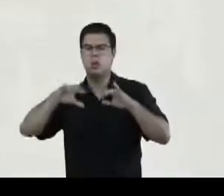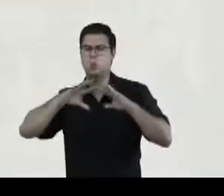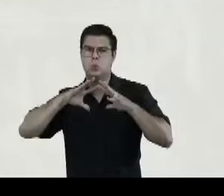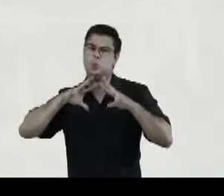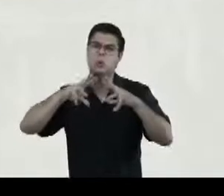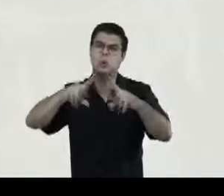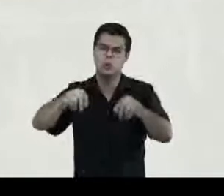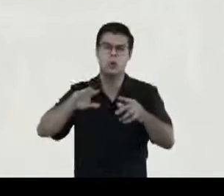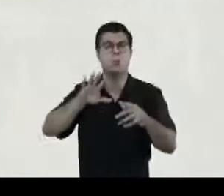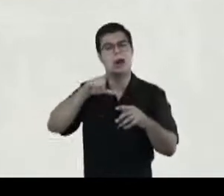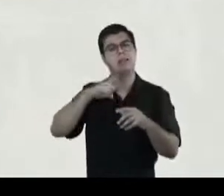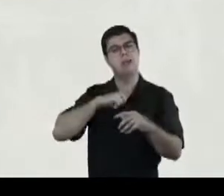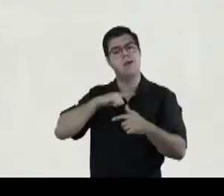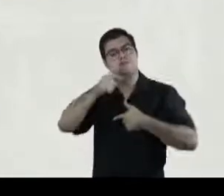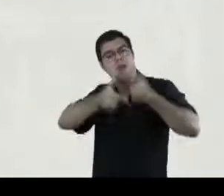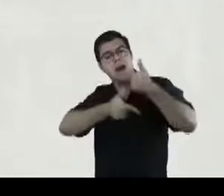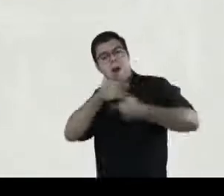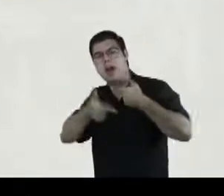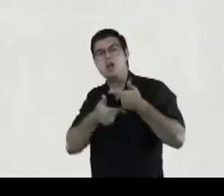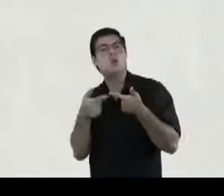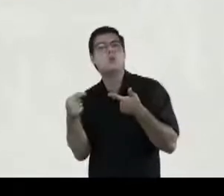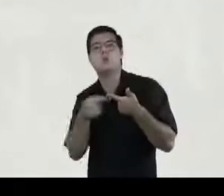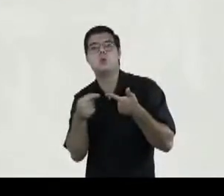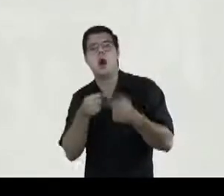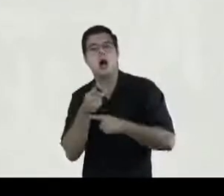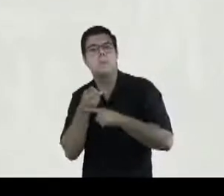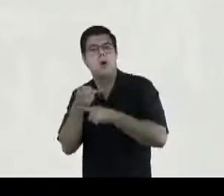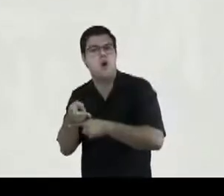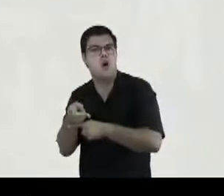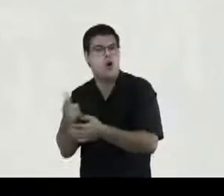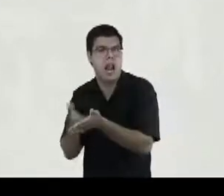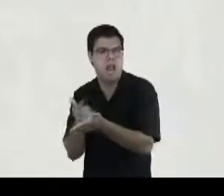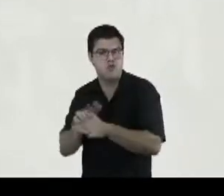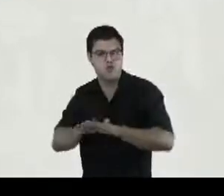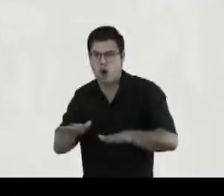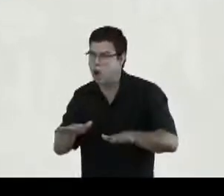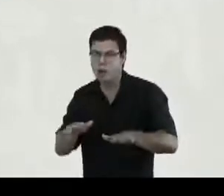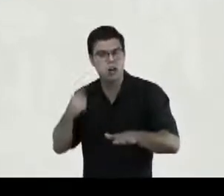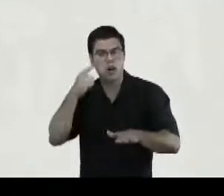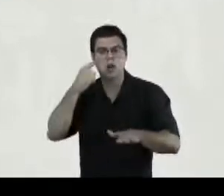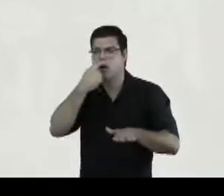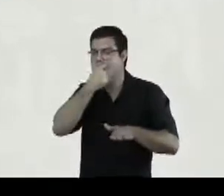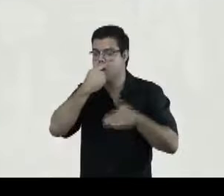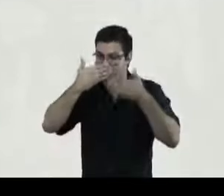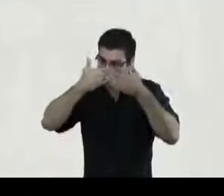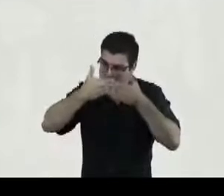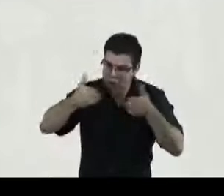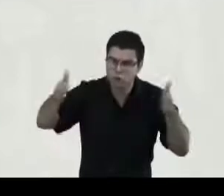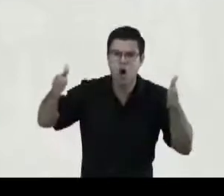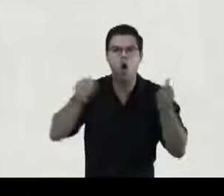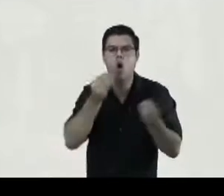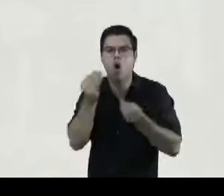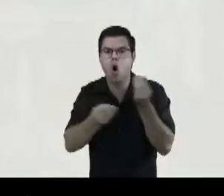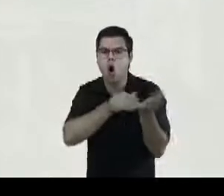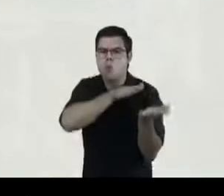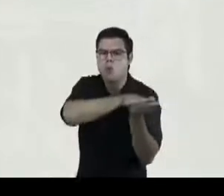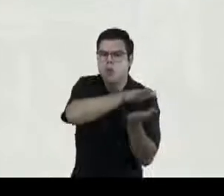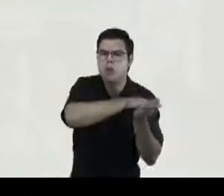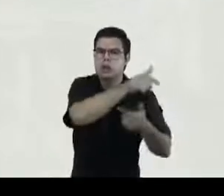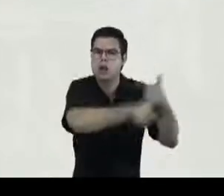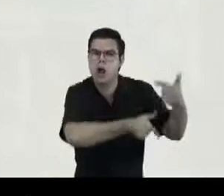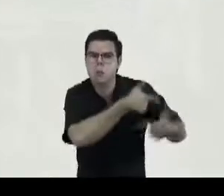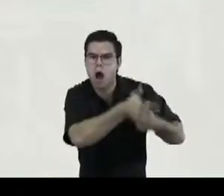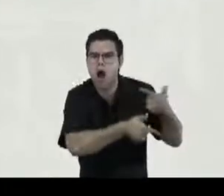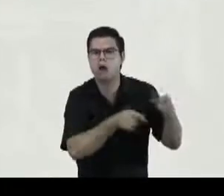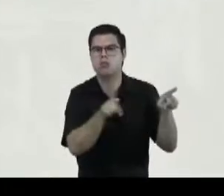d'essayer d'avoir une vision un peu plus large de la production d'un imprimeur ou du nombre d'éditions d'un